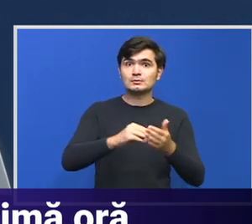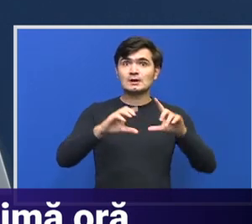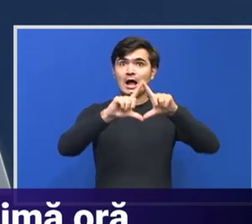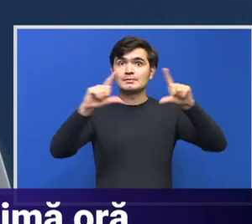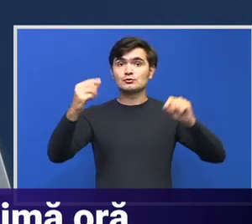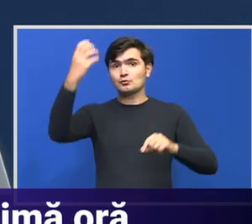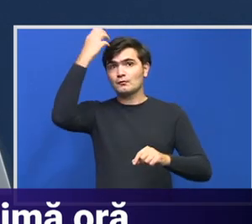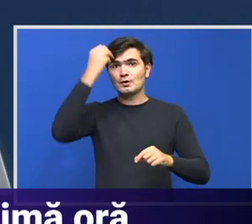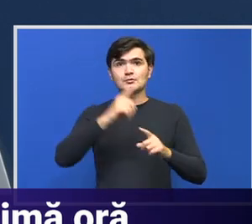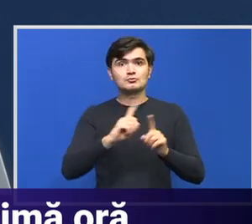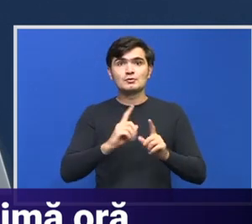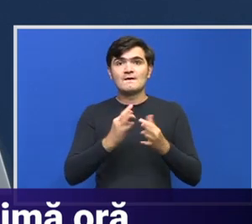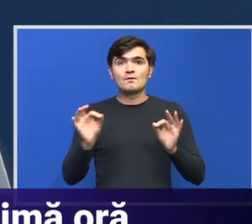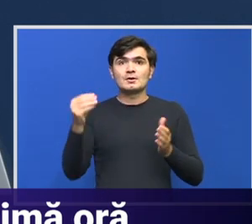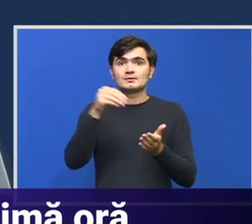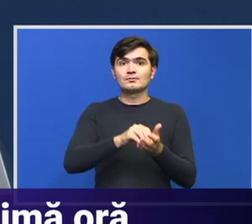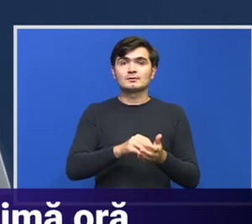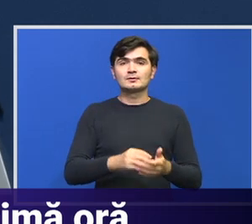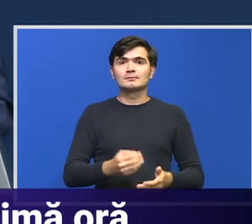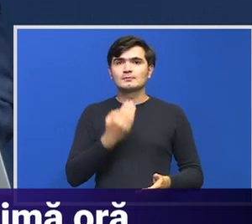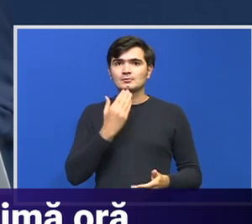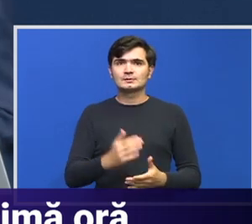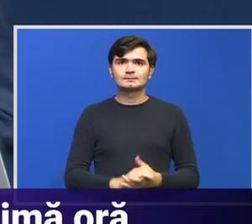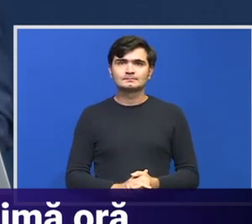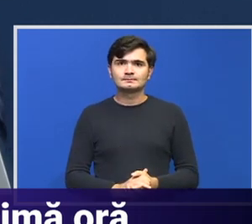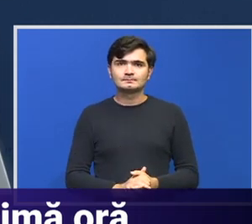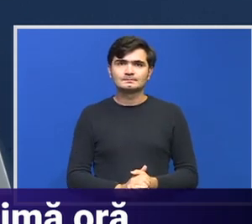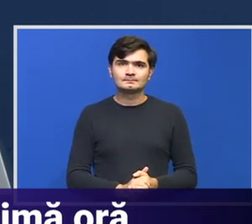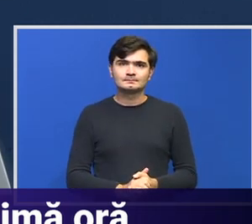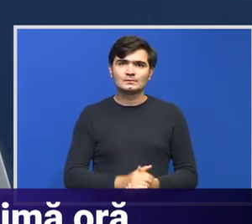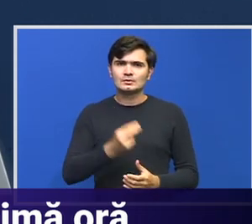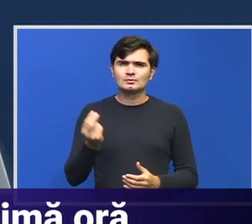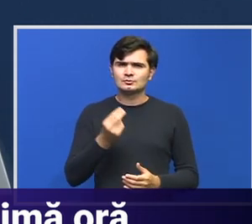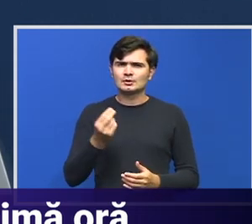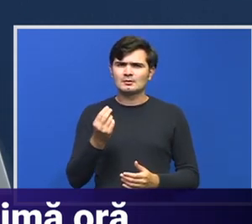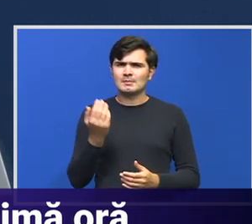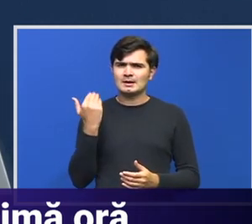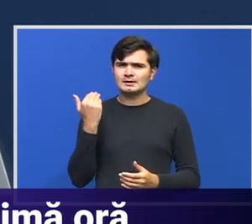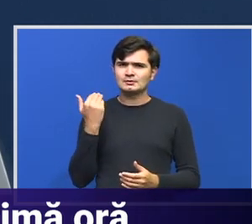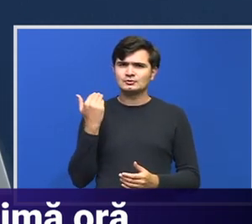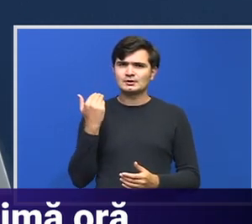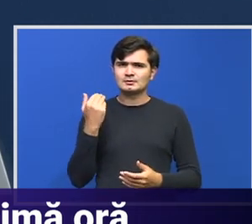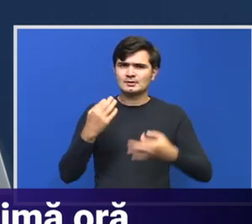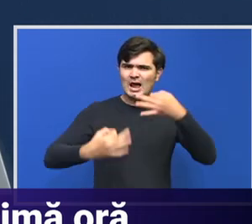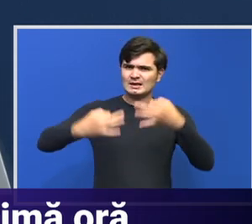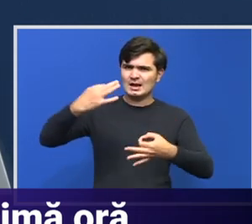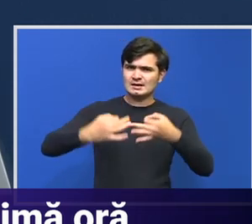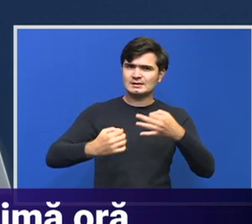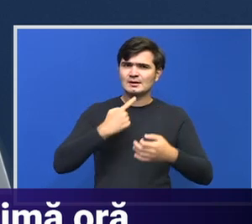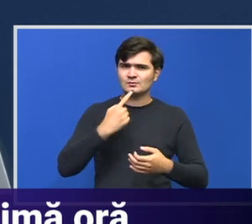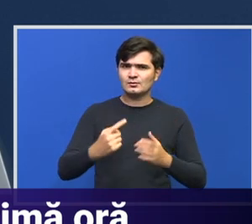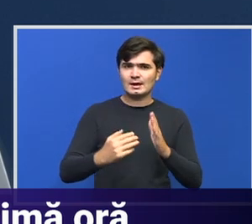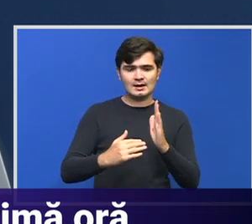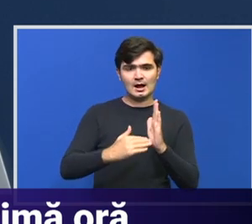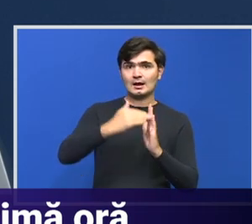domnule premier. Vă mulțumesc. Bună ziua, Margăniță, Alef News. Cel mai recent barometru de opinie Avangard arată că a